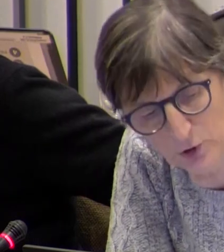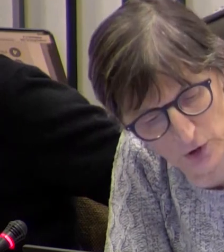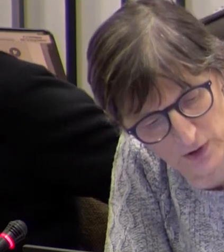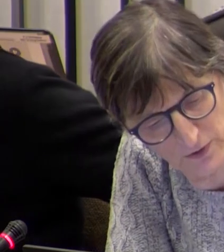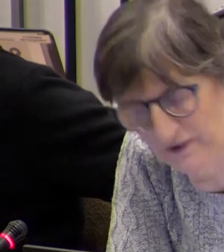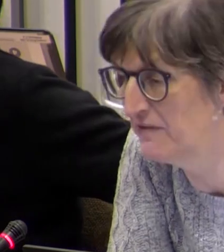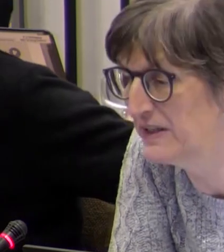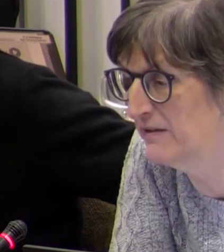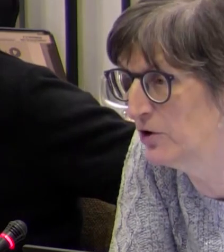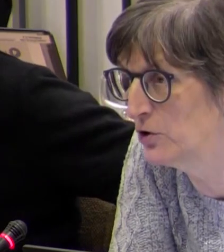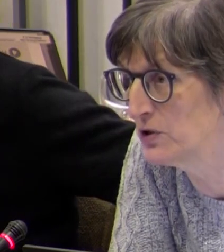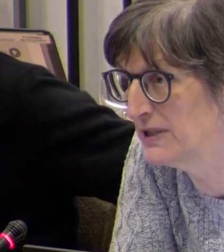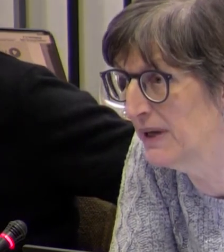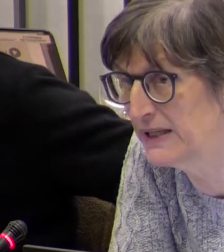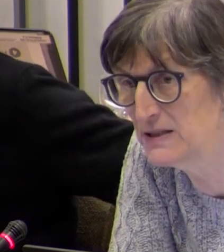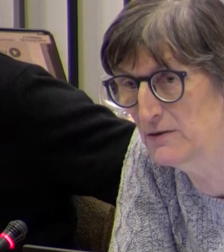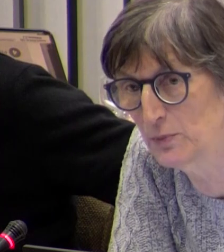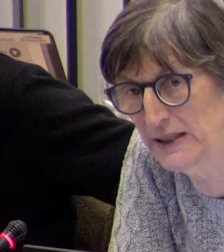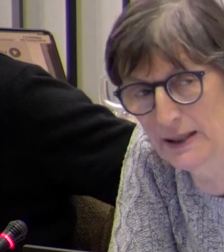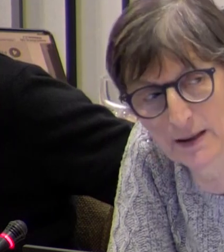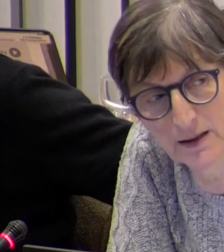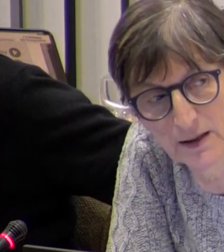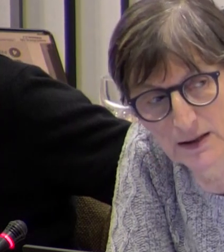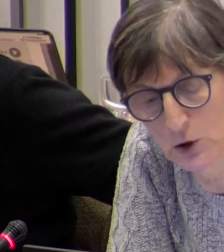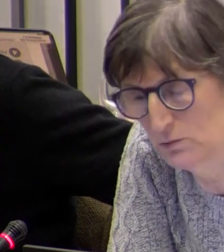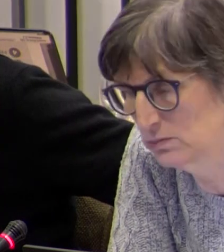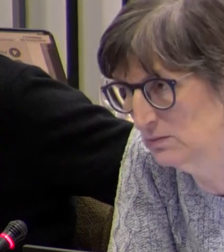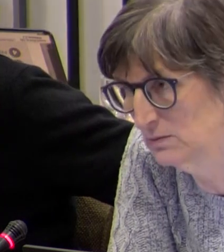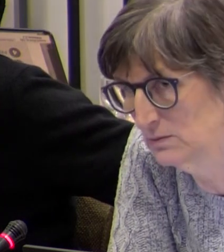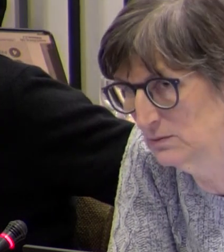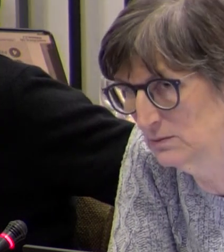nous aimerions le faire faire des votes séparaient s'il vous plaît